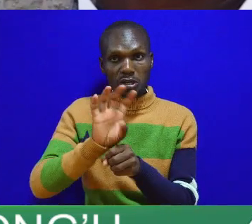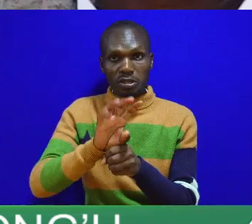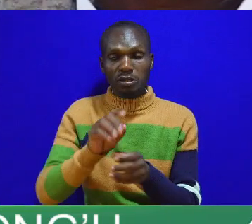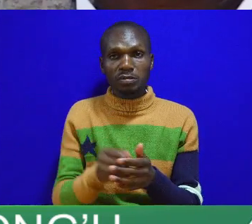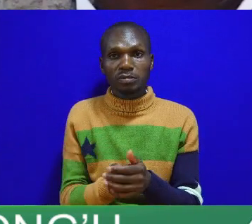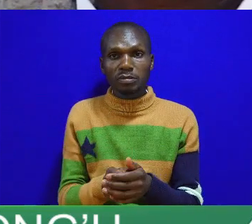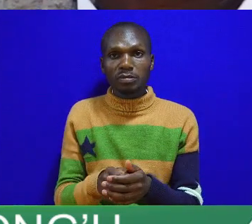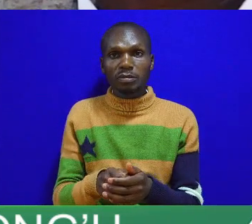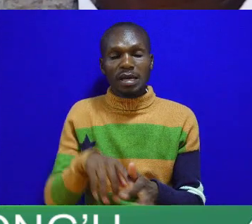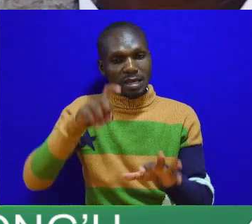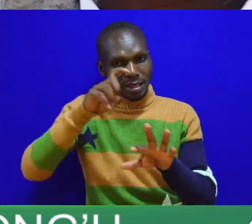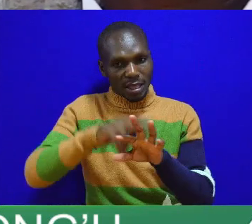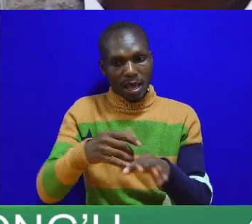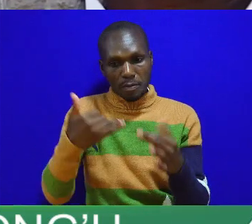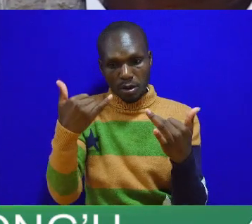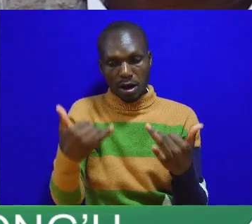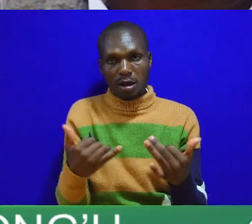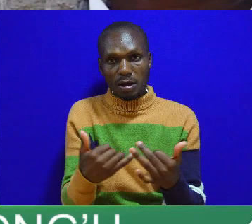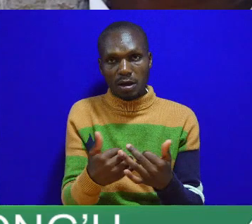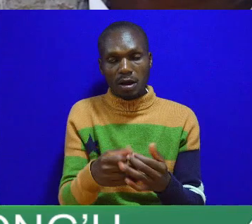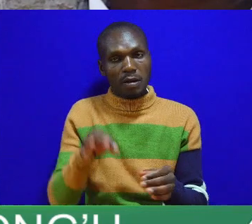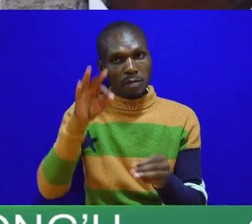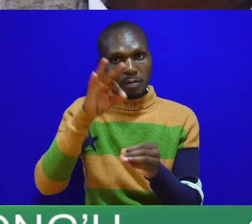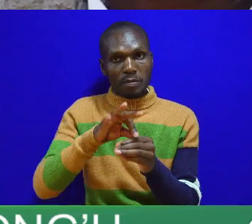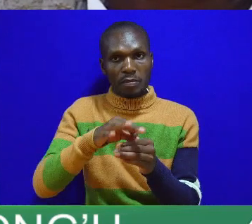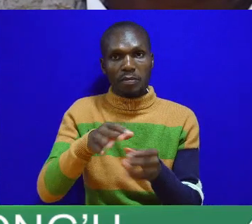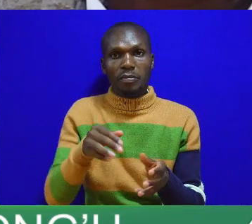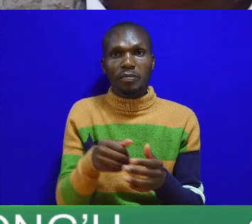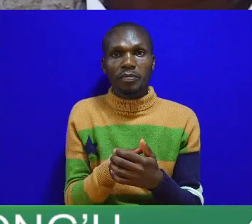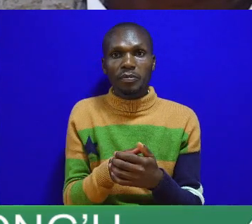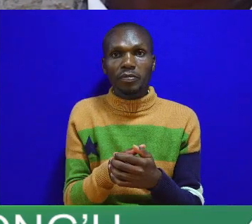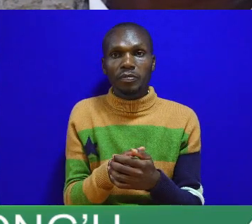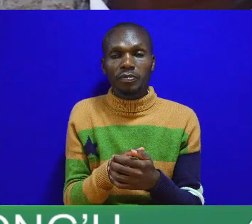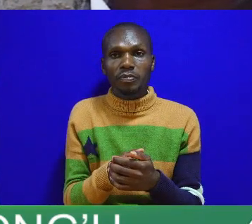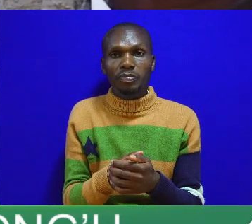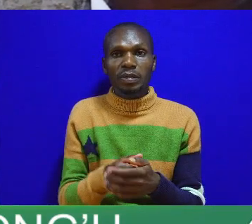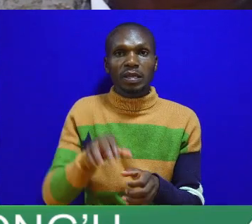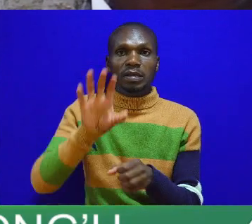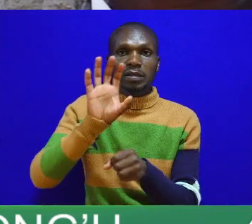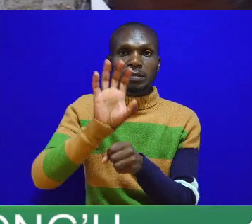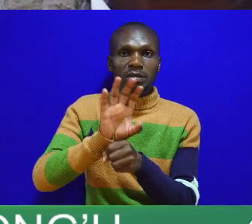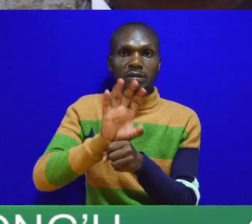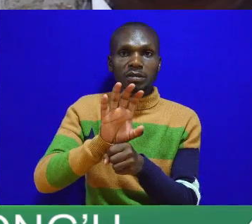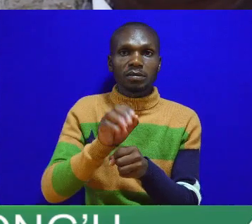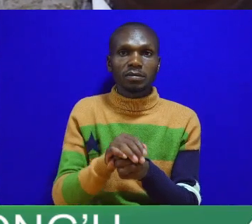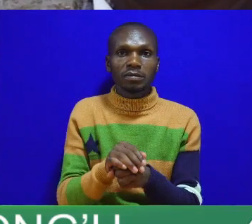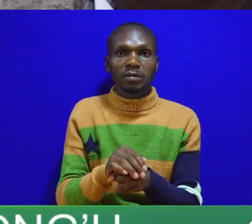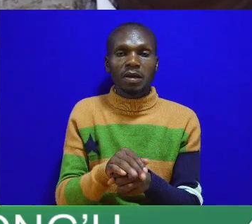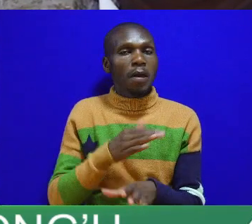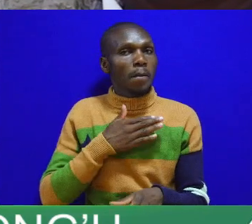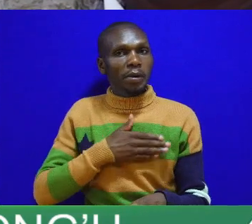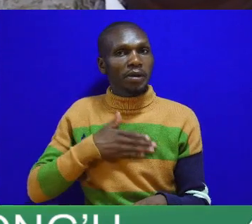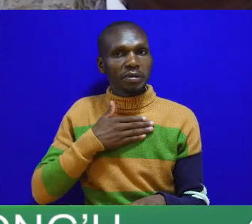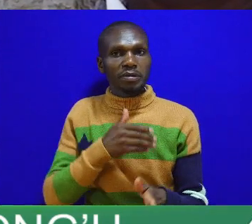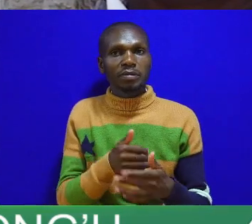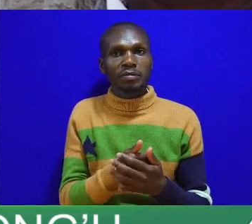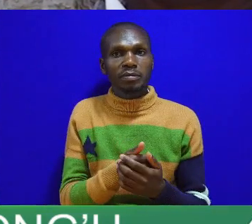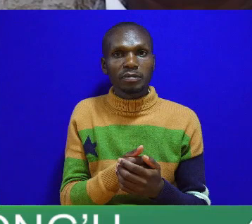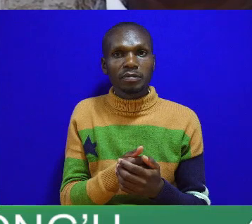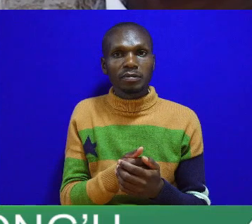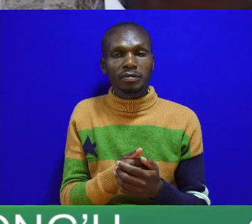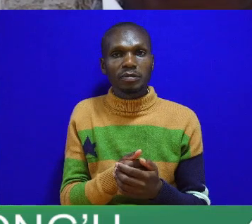Chingaki, Chigatua, Ikire, Chobachori, Chikanisa, Nalego Saba,